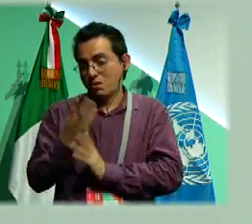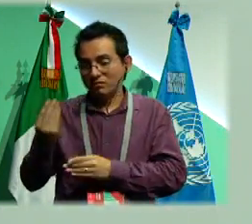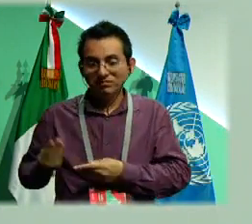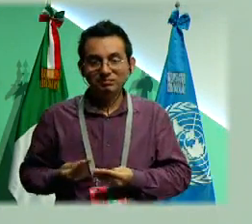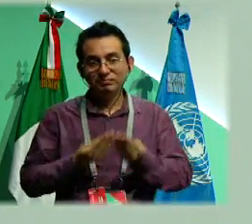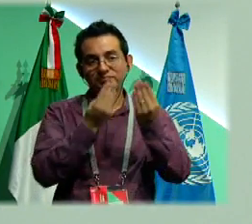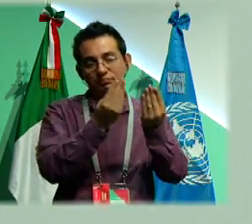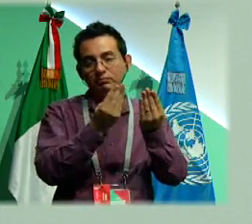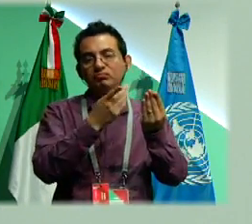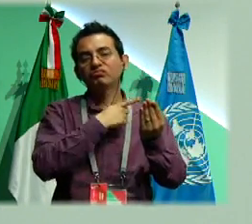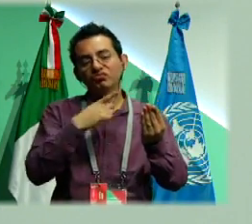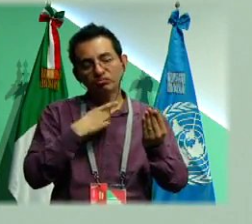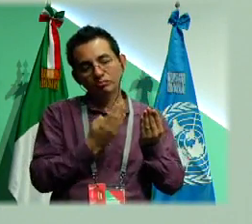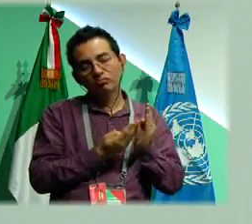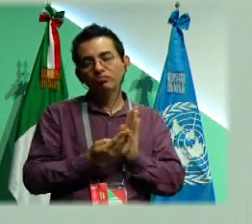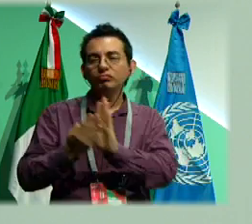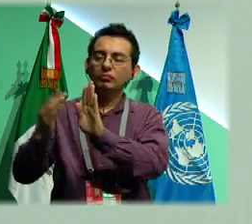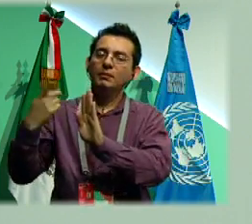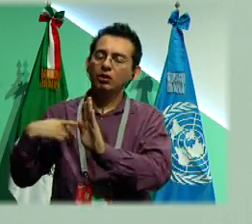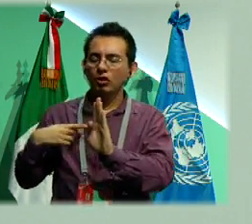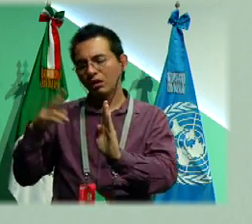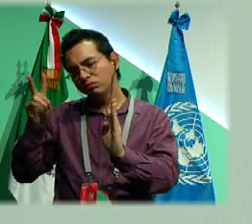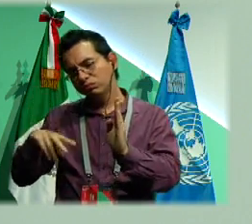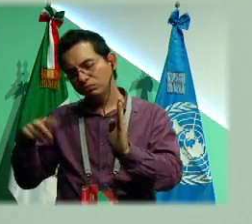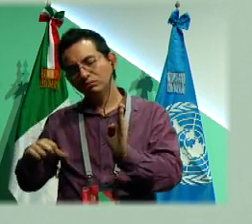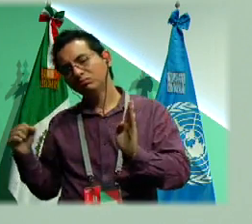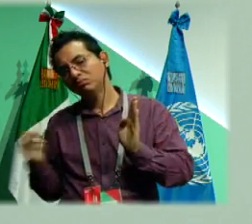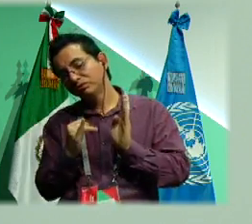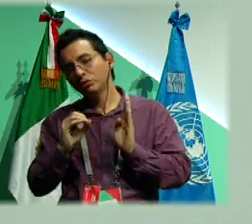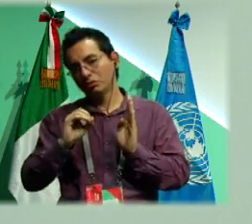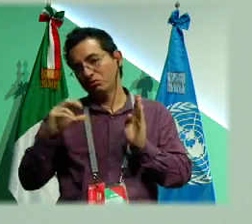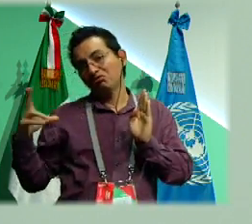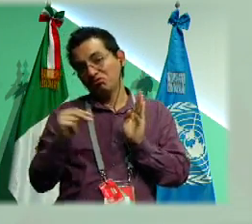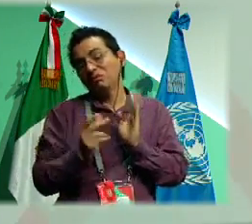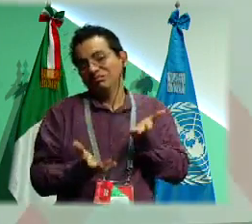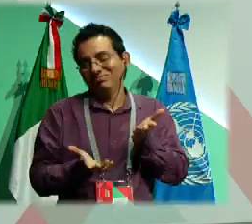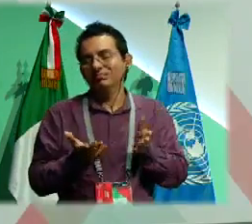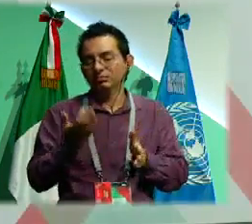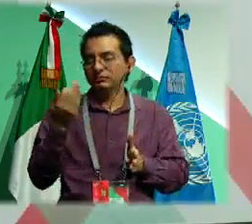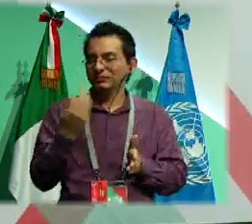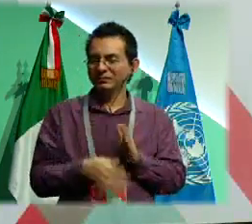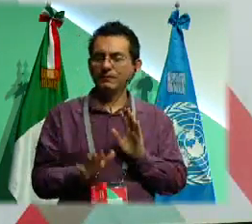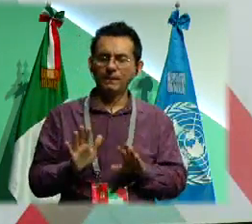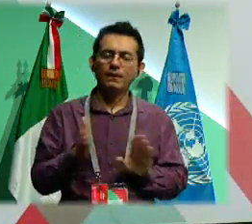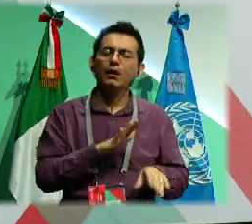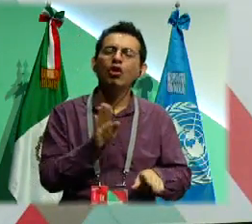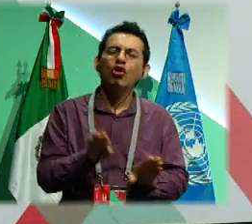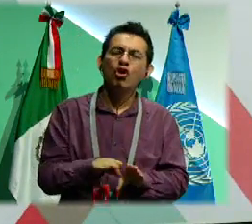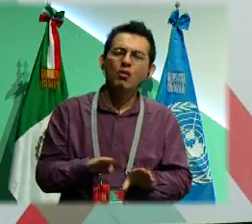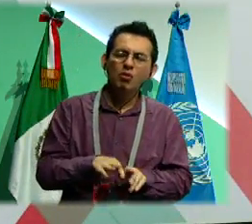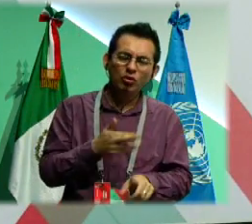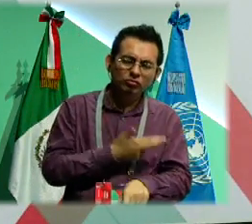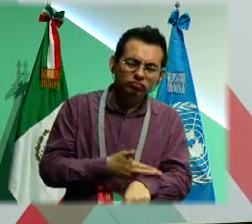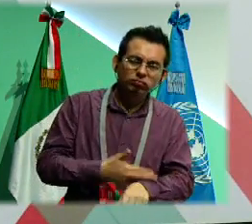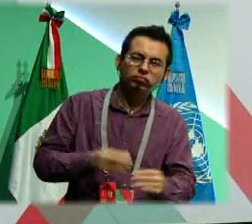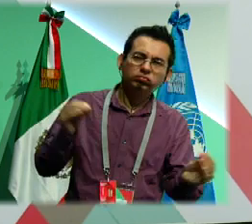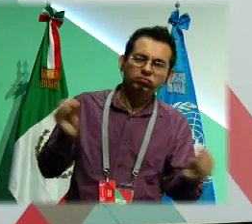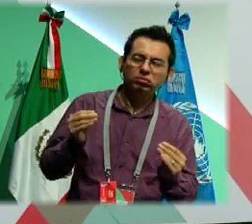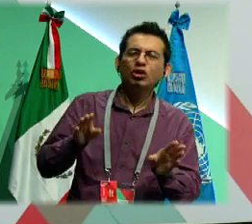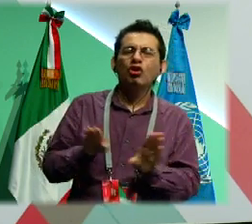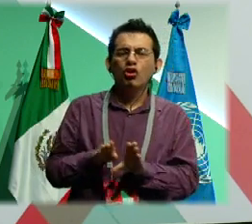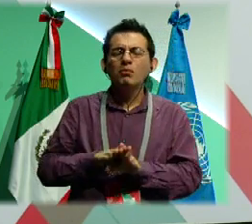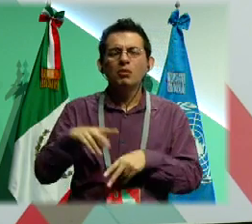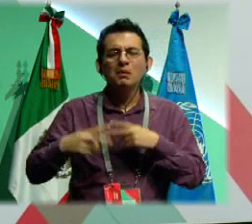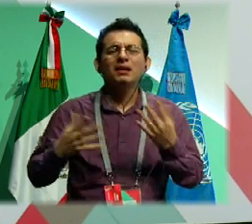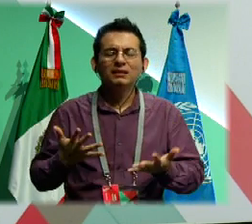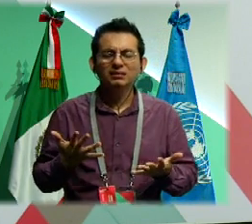de la société civile. Maintenant, je pense que la question de savoir comment ont lieu les négociations commerciales et